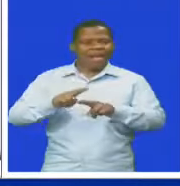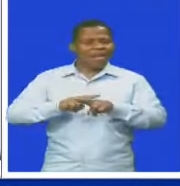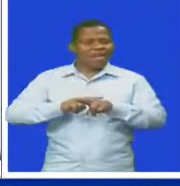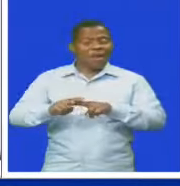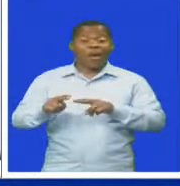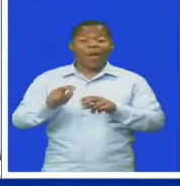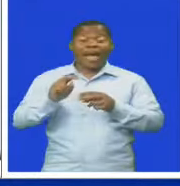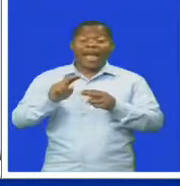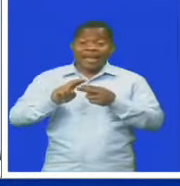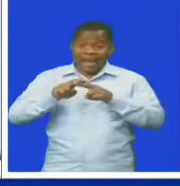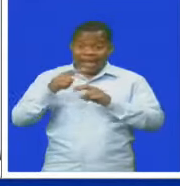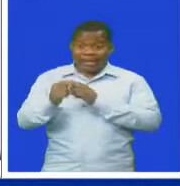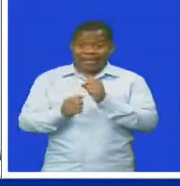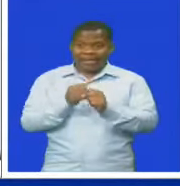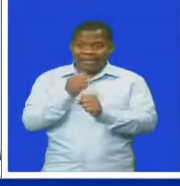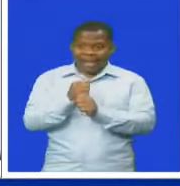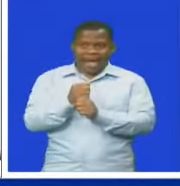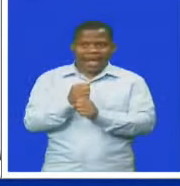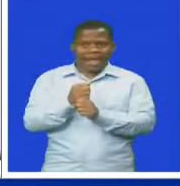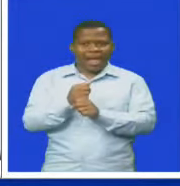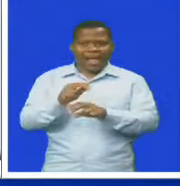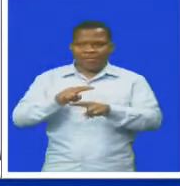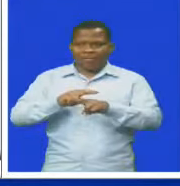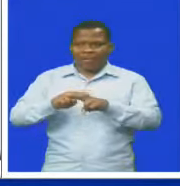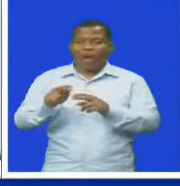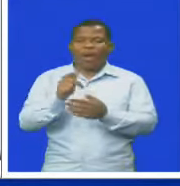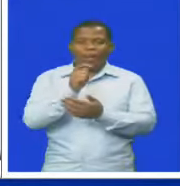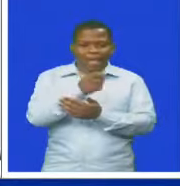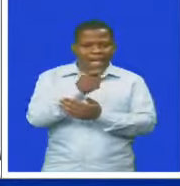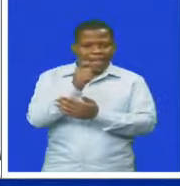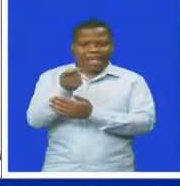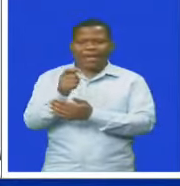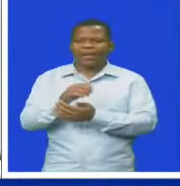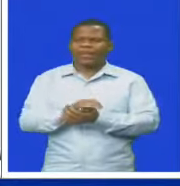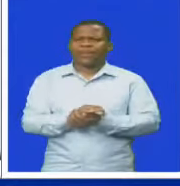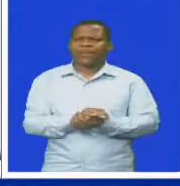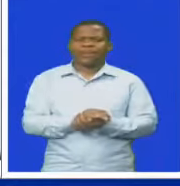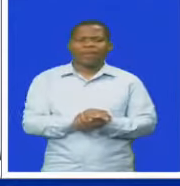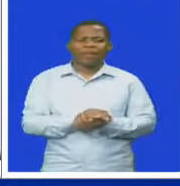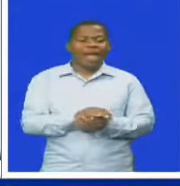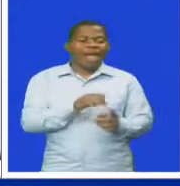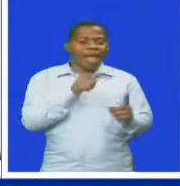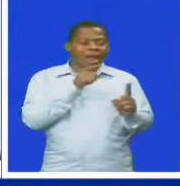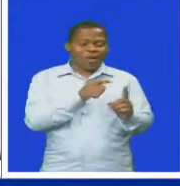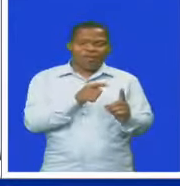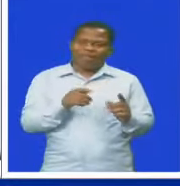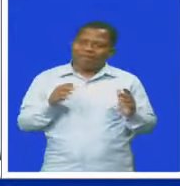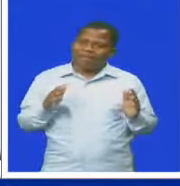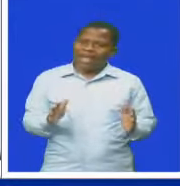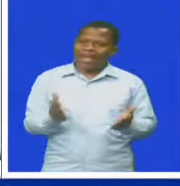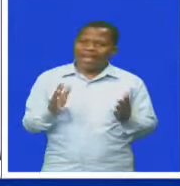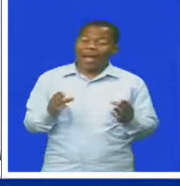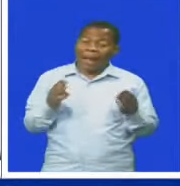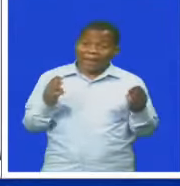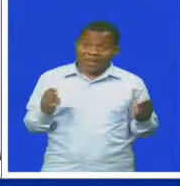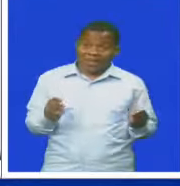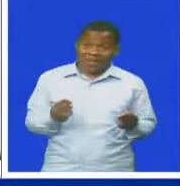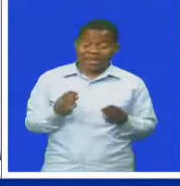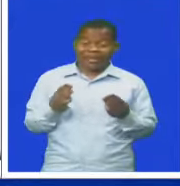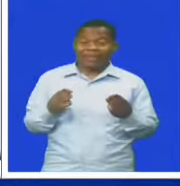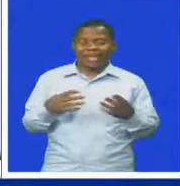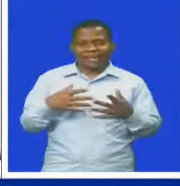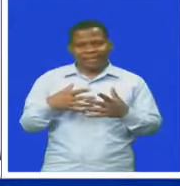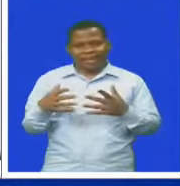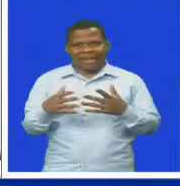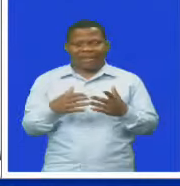simthathe dlamini ukukhuthaza sive ukuthi imininingwane yempahla lesiyithengile lesiletha kuleli bandla kube ngilele liciniso khona bangayodedi